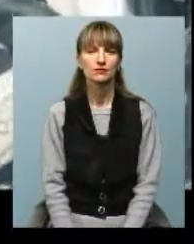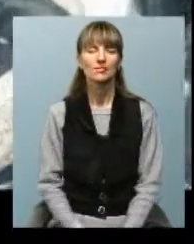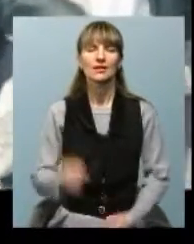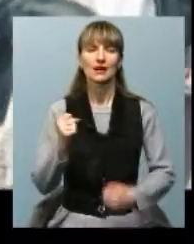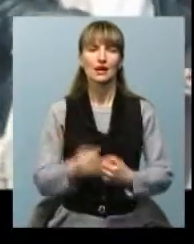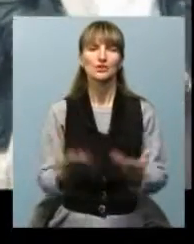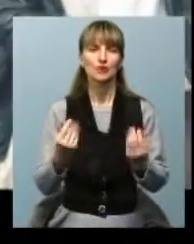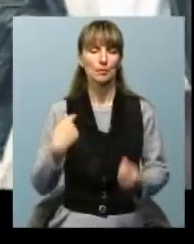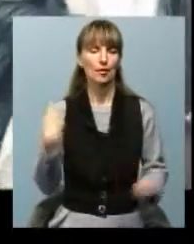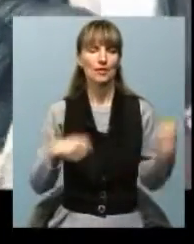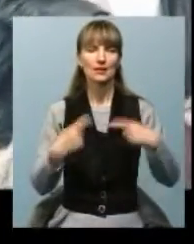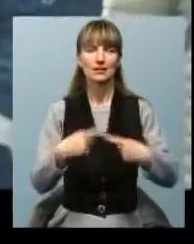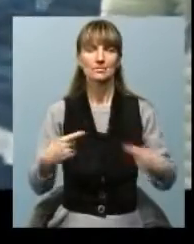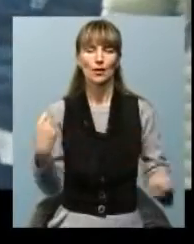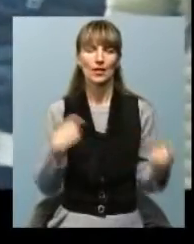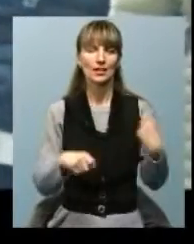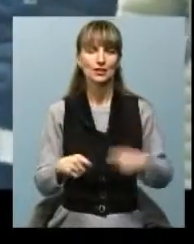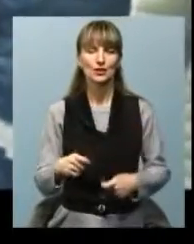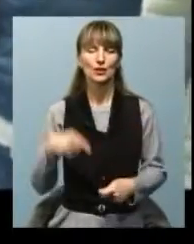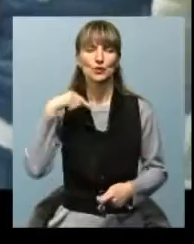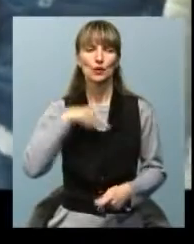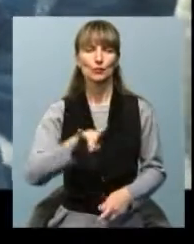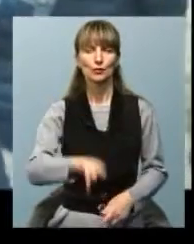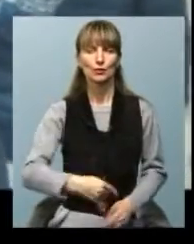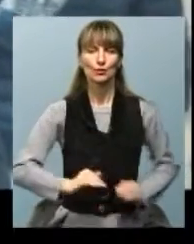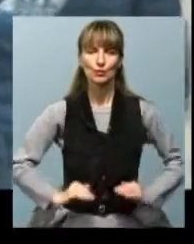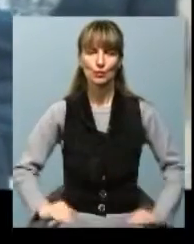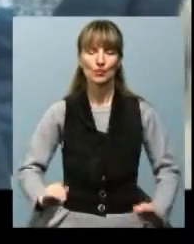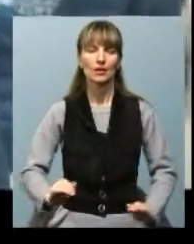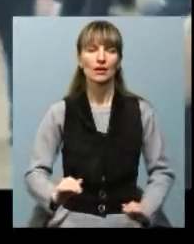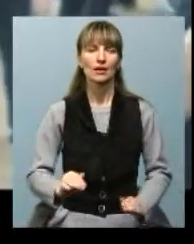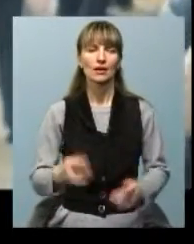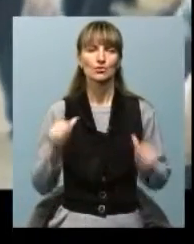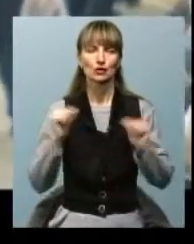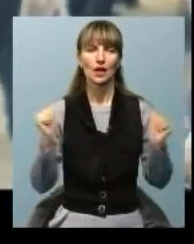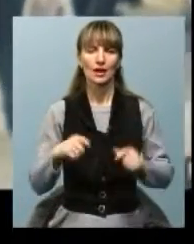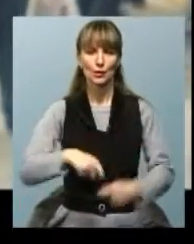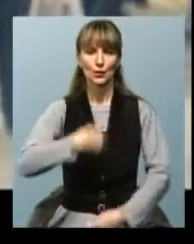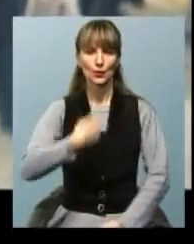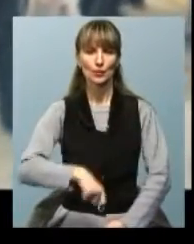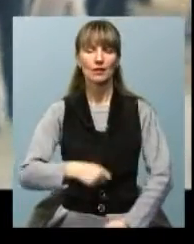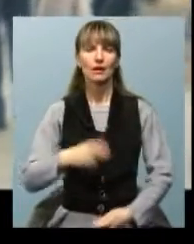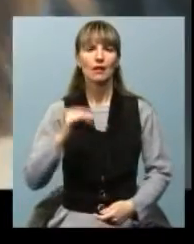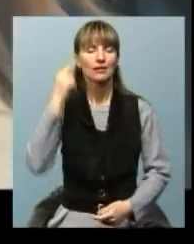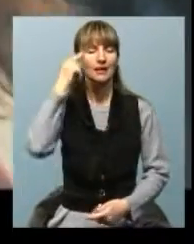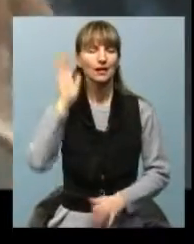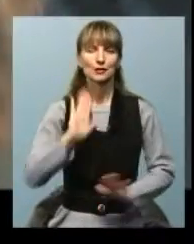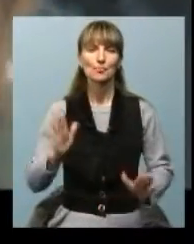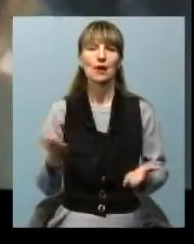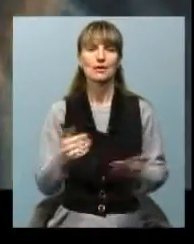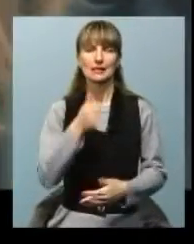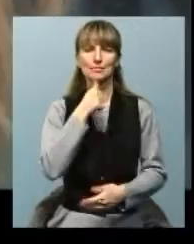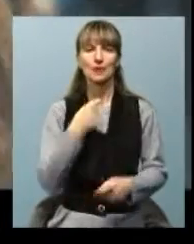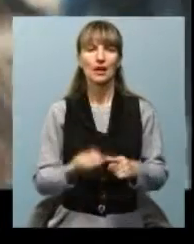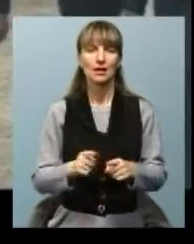Щодня ми одягаємо різноманітне вбрання. Сорочки і штанці, спідниці і сукні, жакети та куртки. І навіть не замислюємося, яким чином